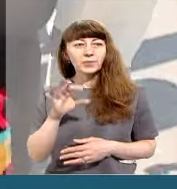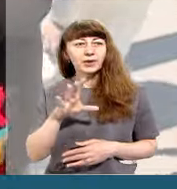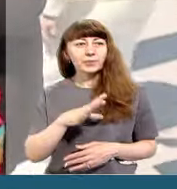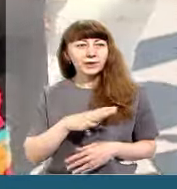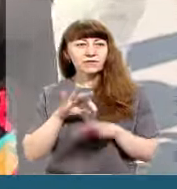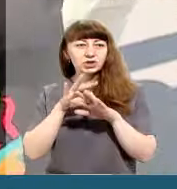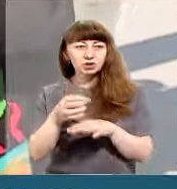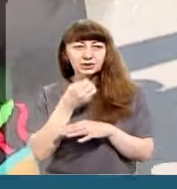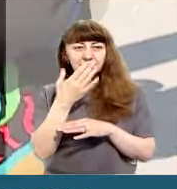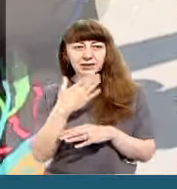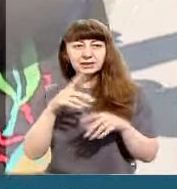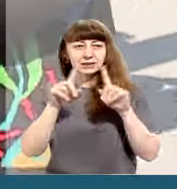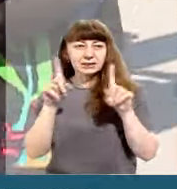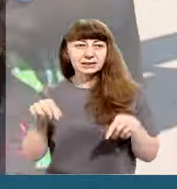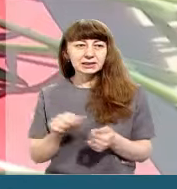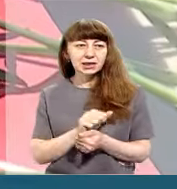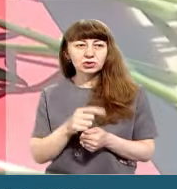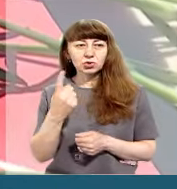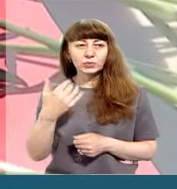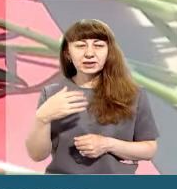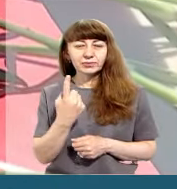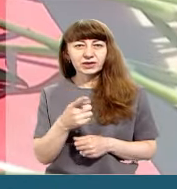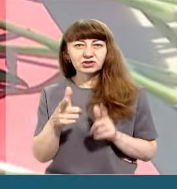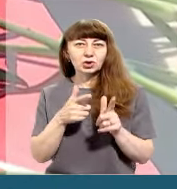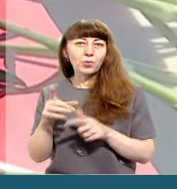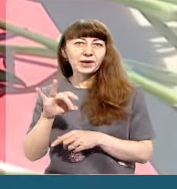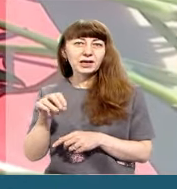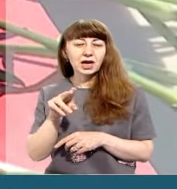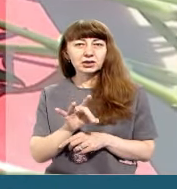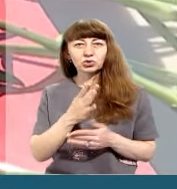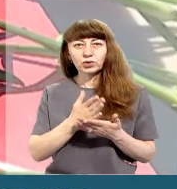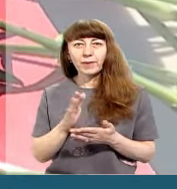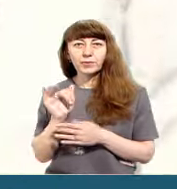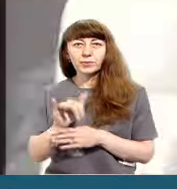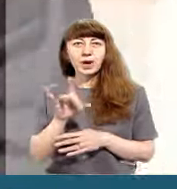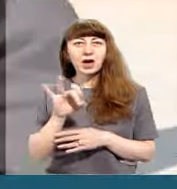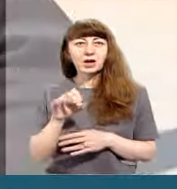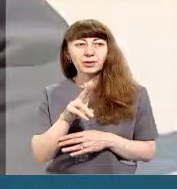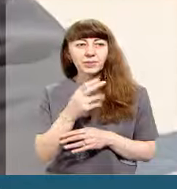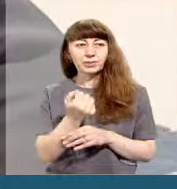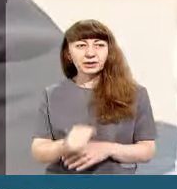стало возложение цветов к стеле 151-й стрелковой бригады, что находится в Парке Победы.